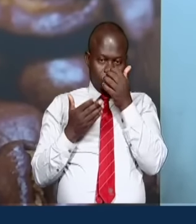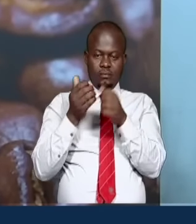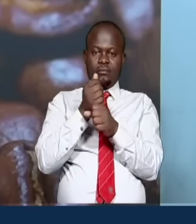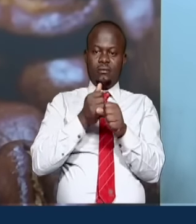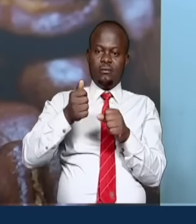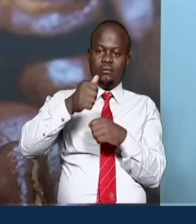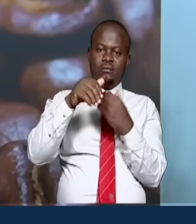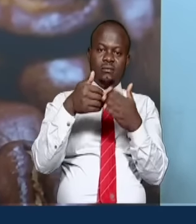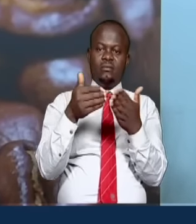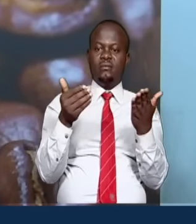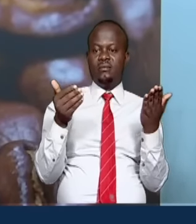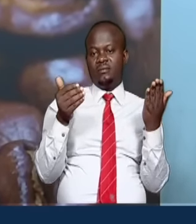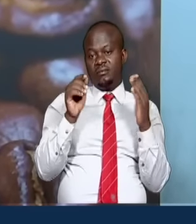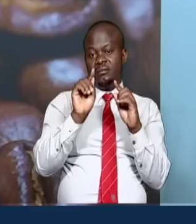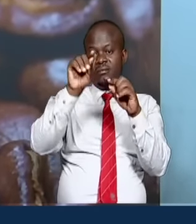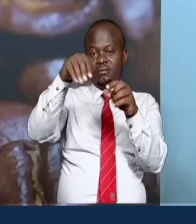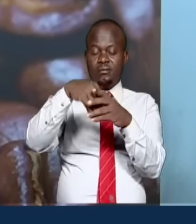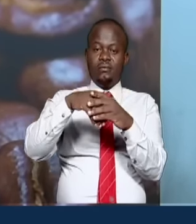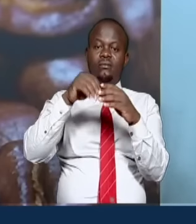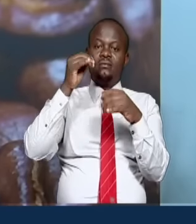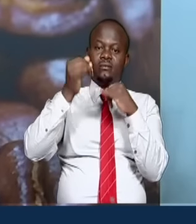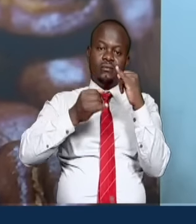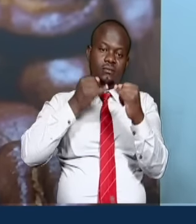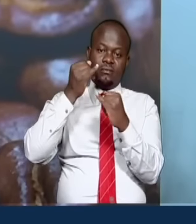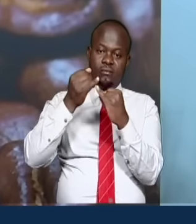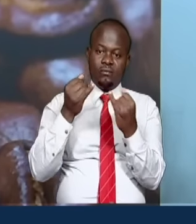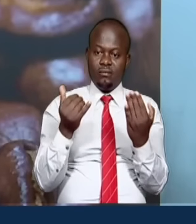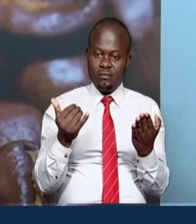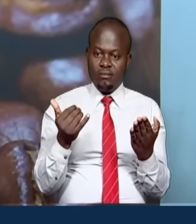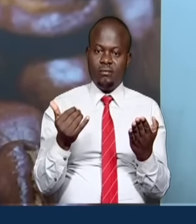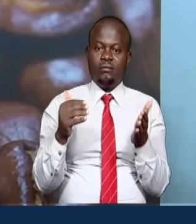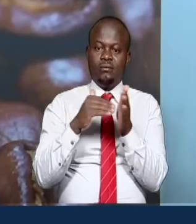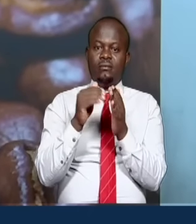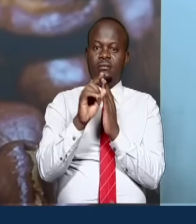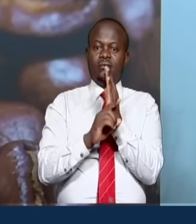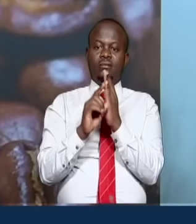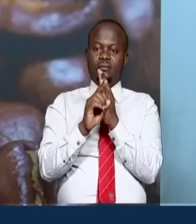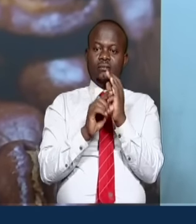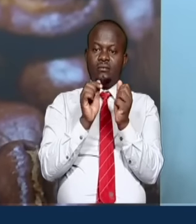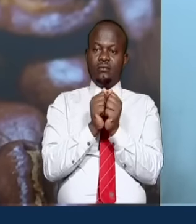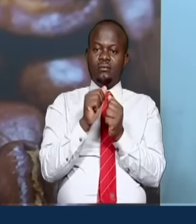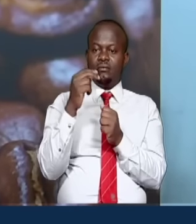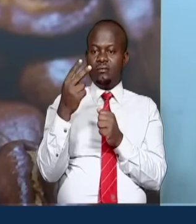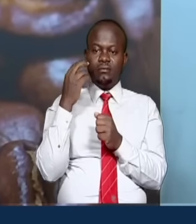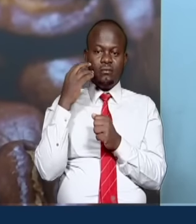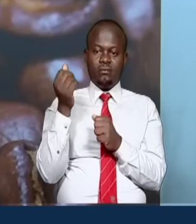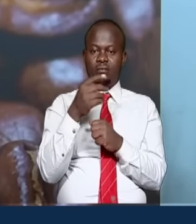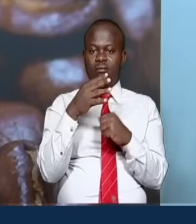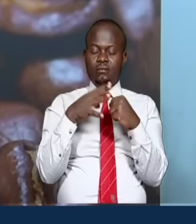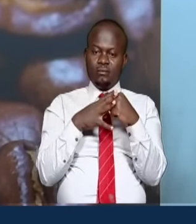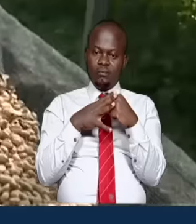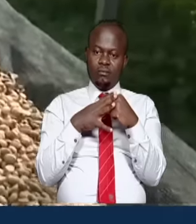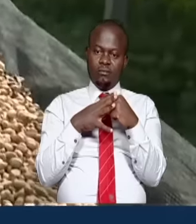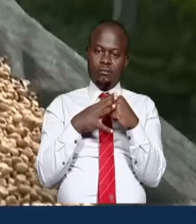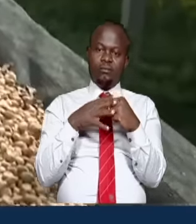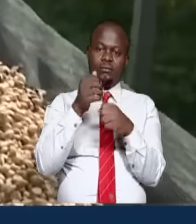zabo zibasha kujya mu ruhando mpuzamahanga. Ku itariki 12 z'ukwezi kwa 9